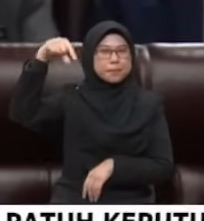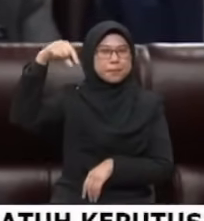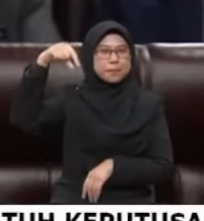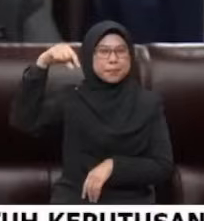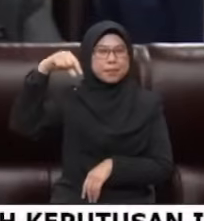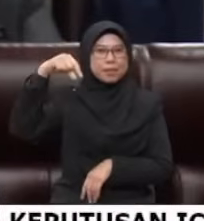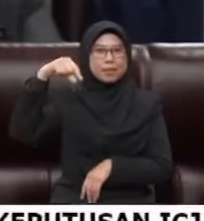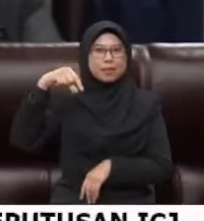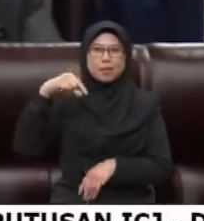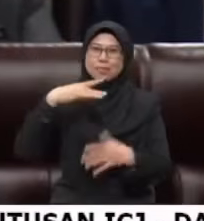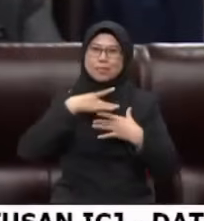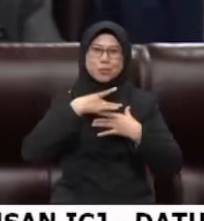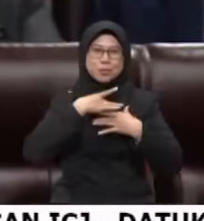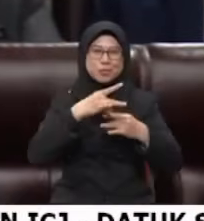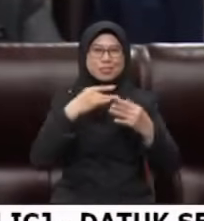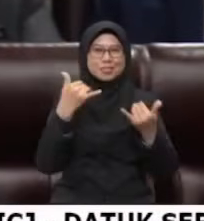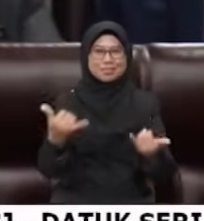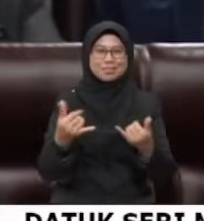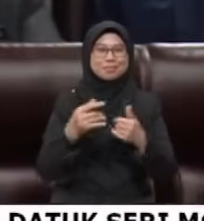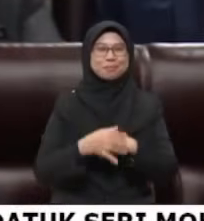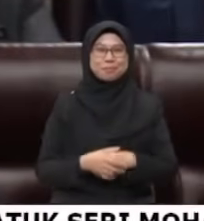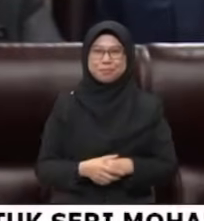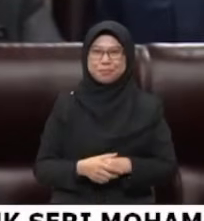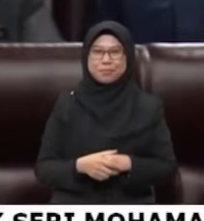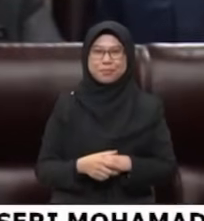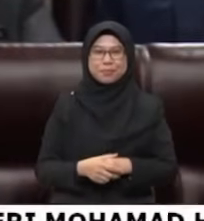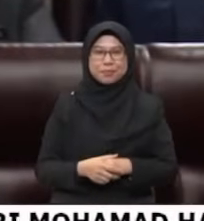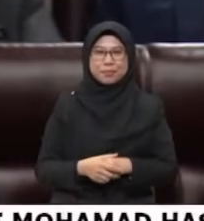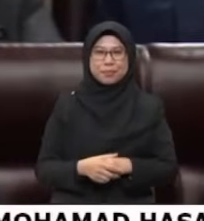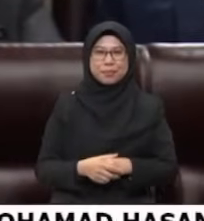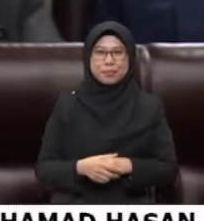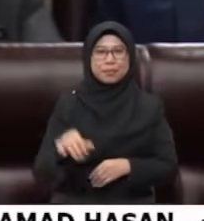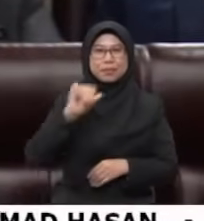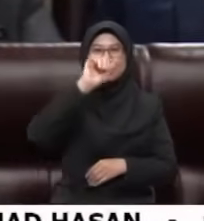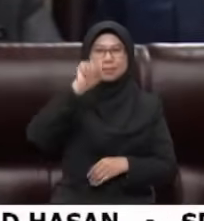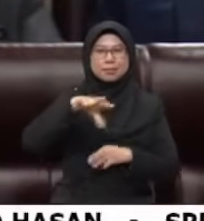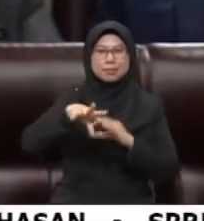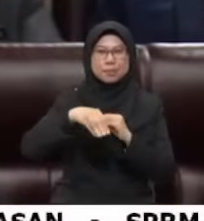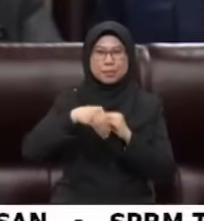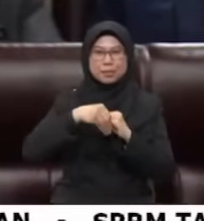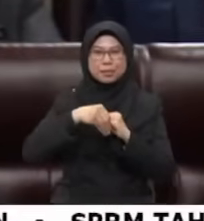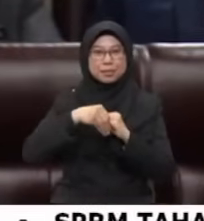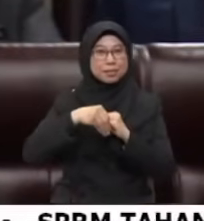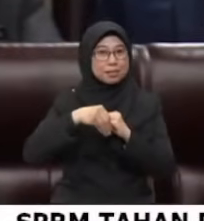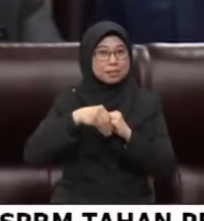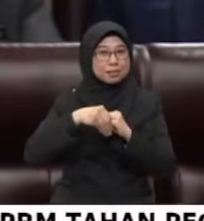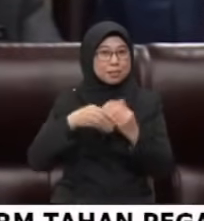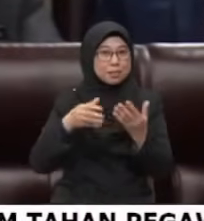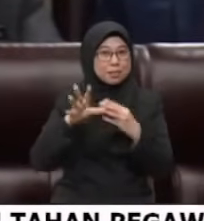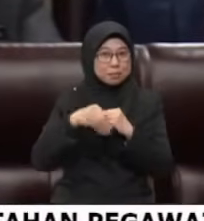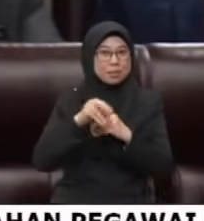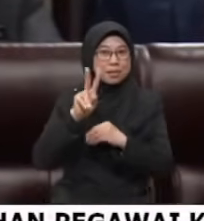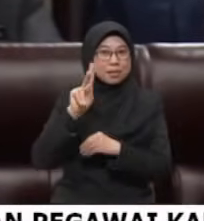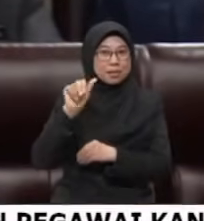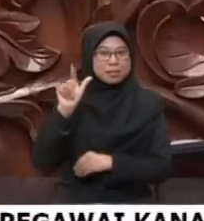amat digemari sekarang ini tambahan nak tambah lagi